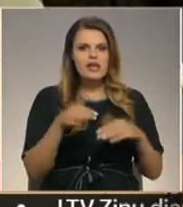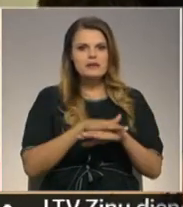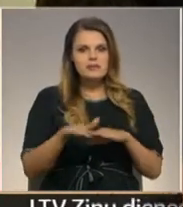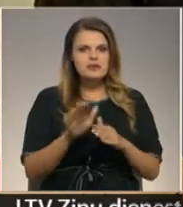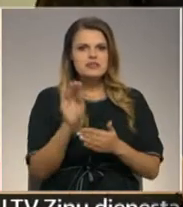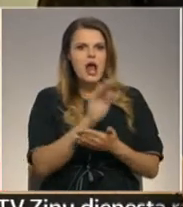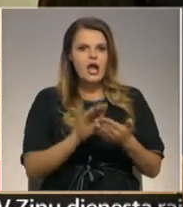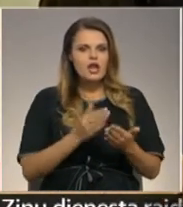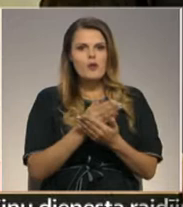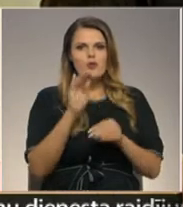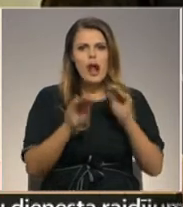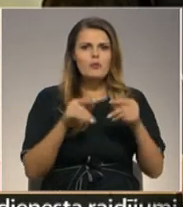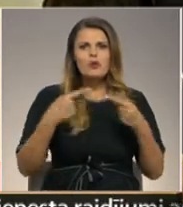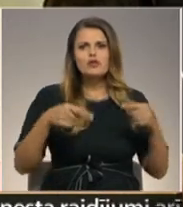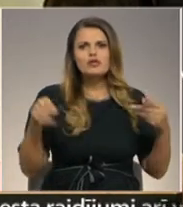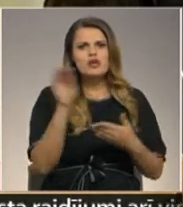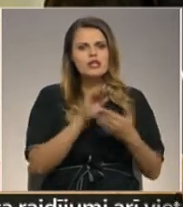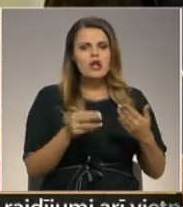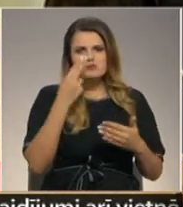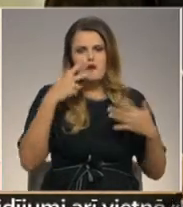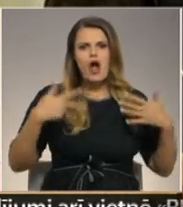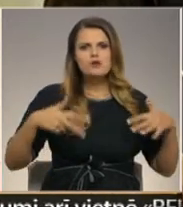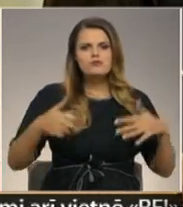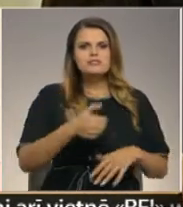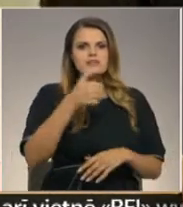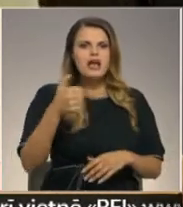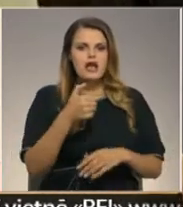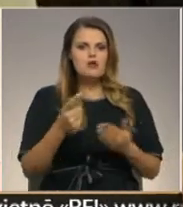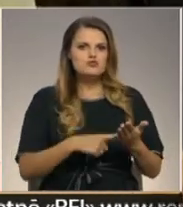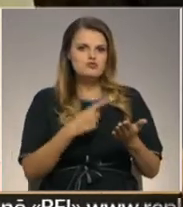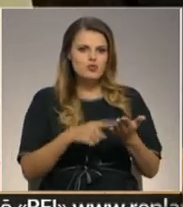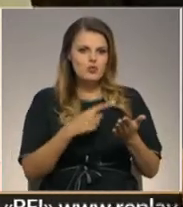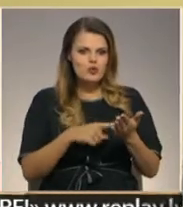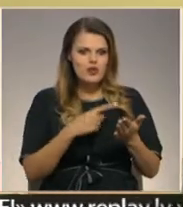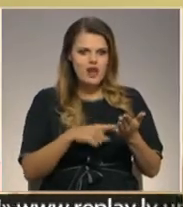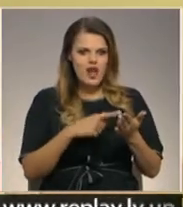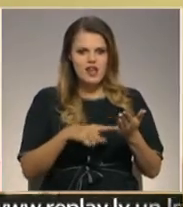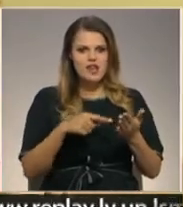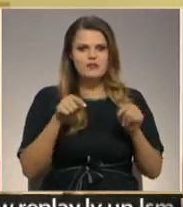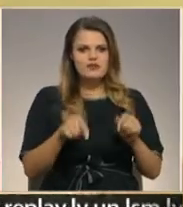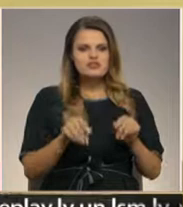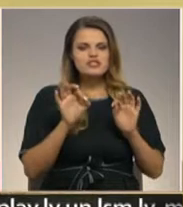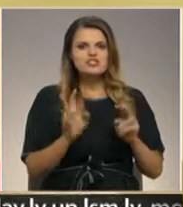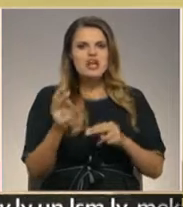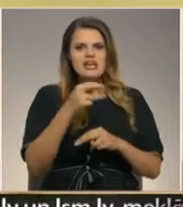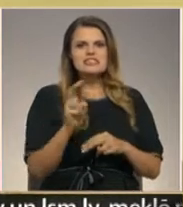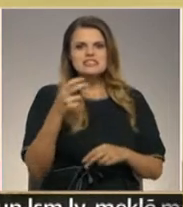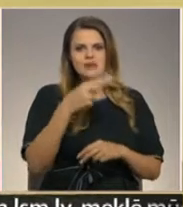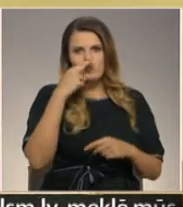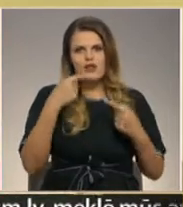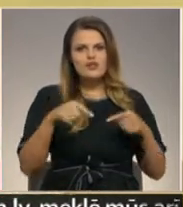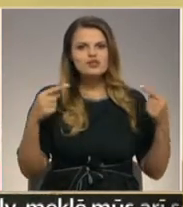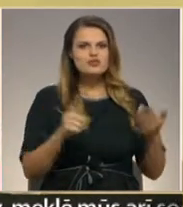kladēm, kurās apkopoti dažādi raksti no 80. Gadu laikrakstiem. Tā ir dažādi izraksti, tieši izgriezumi no